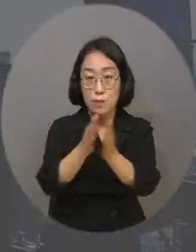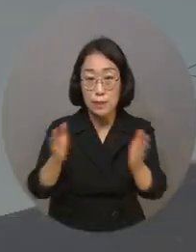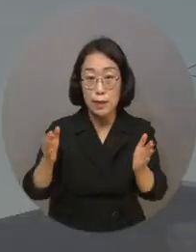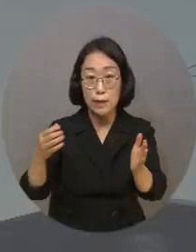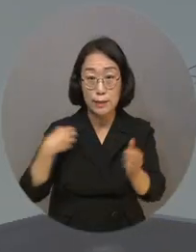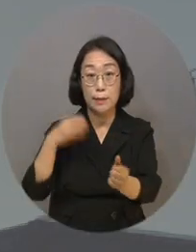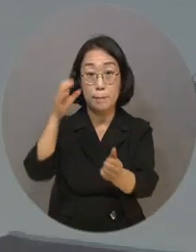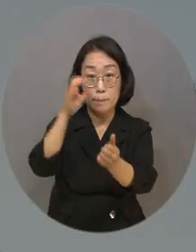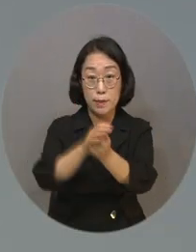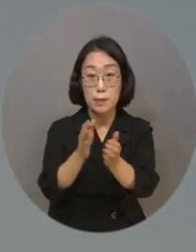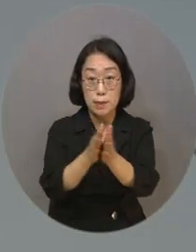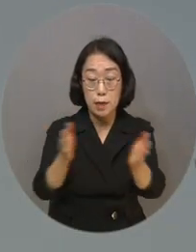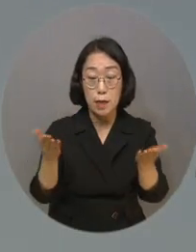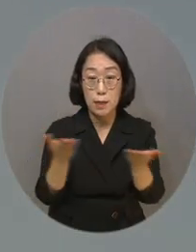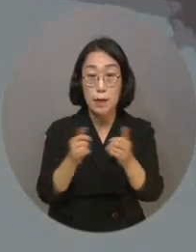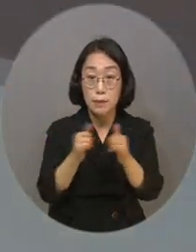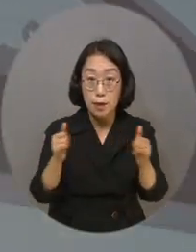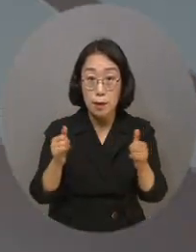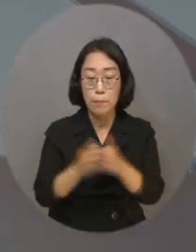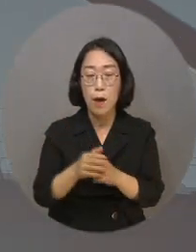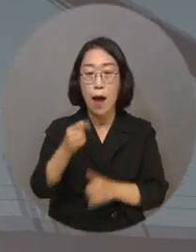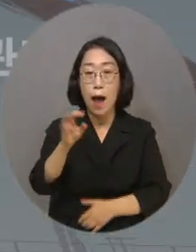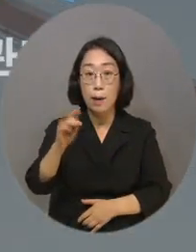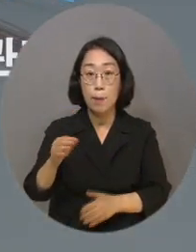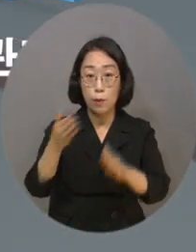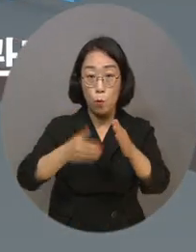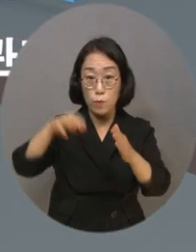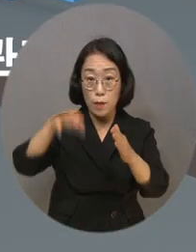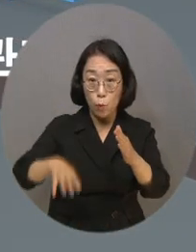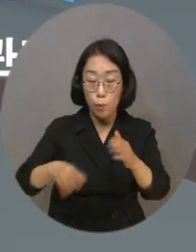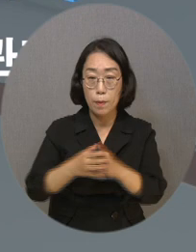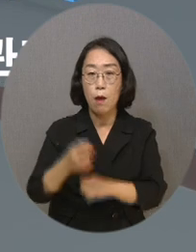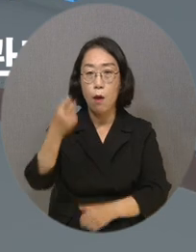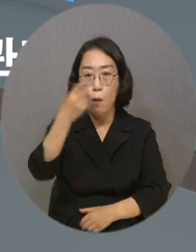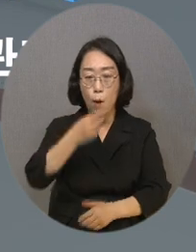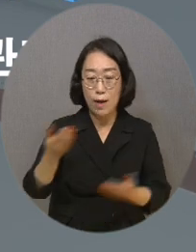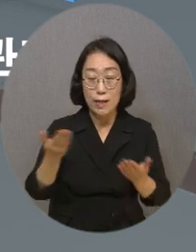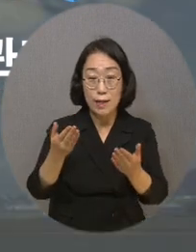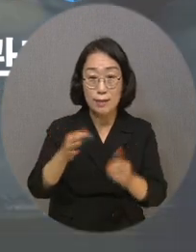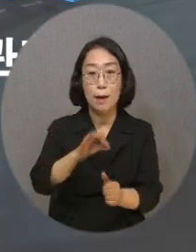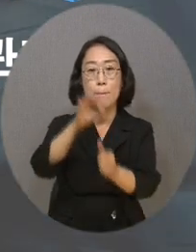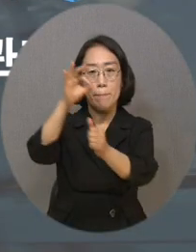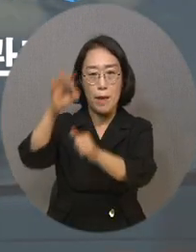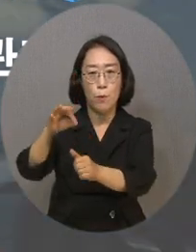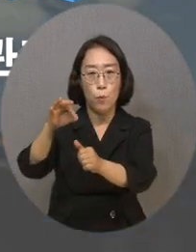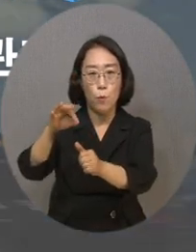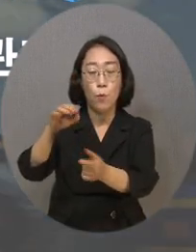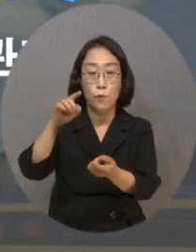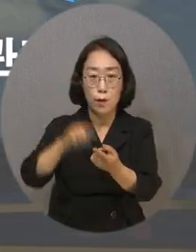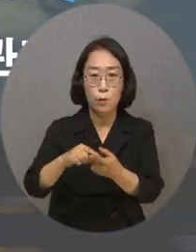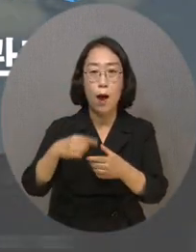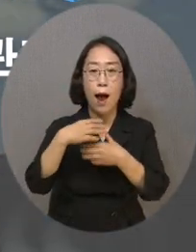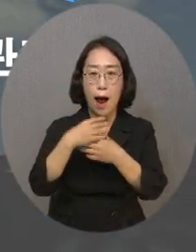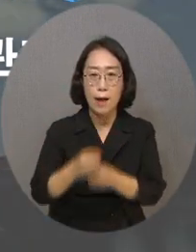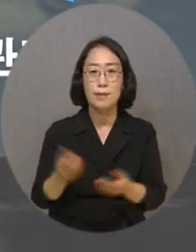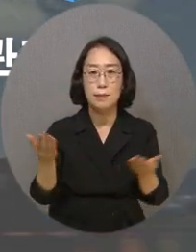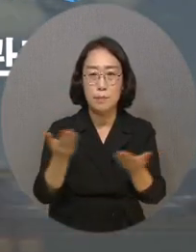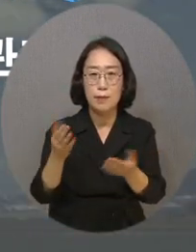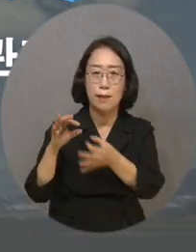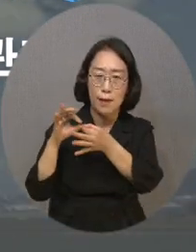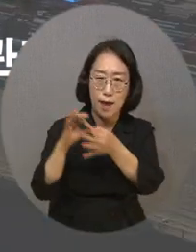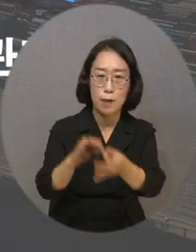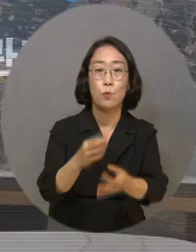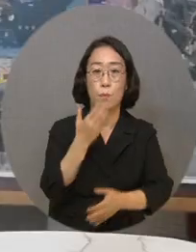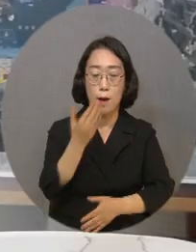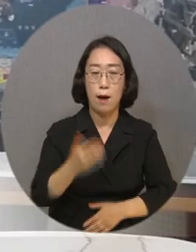기존 박람회 재단 직원은 항만 공사가 설립한 여수 엑스포 관리 직원으로 채용해 고용 안정성을 확보했습니다.